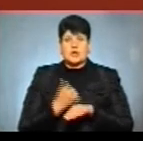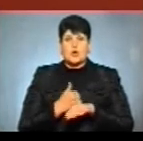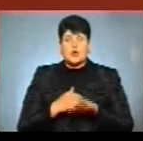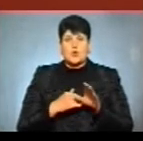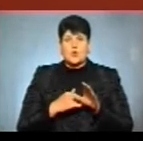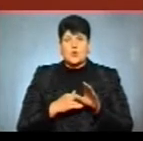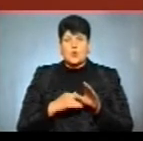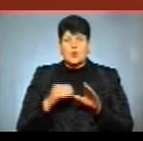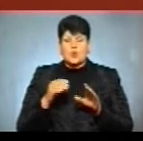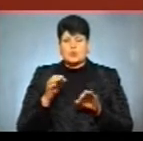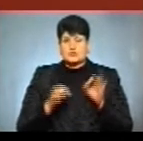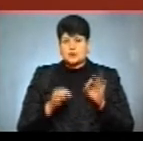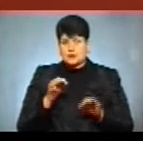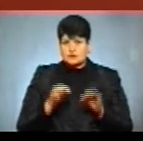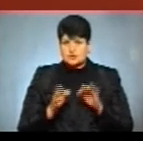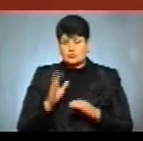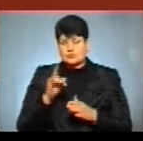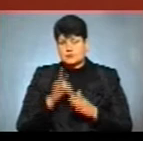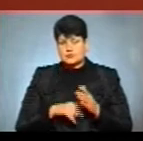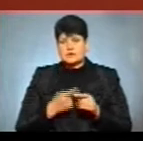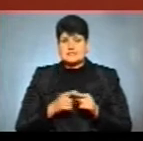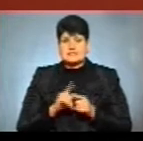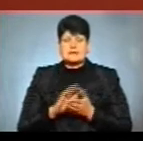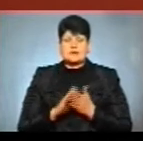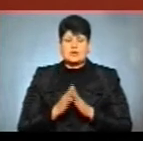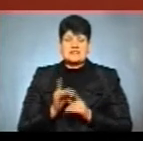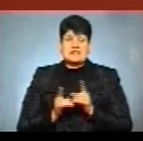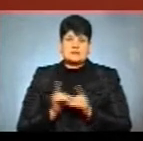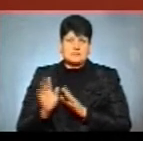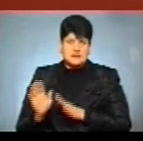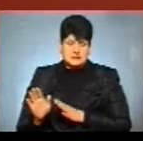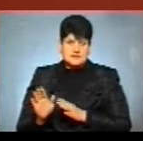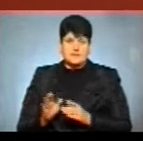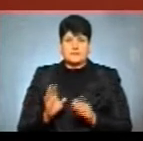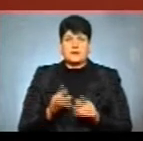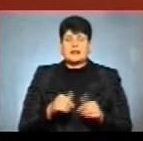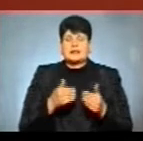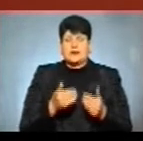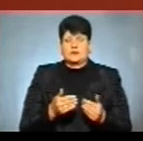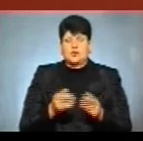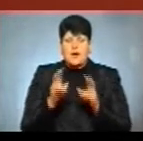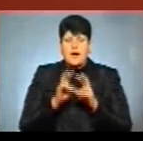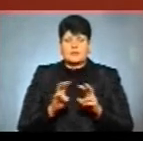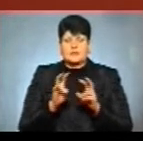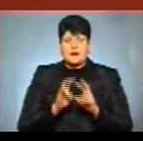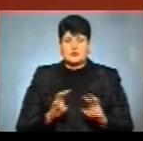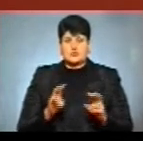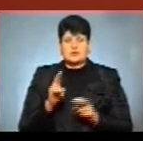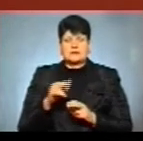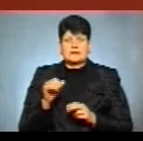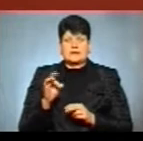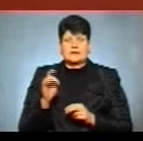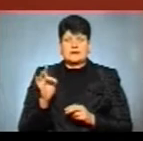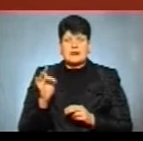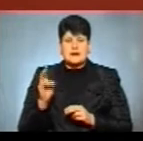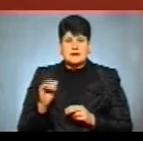суду. Будемо сподіватися, що ситуація зміниться. Ну, перейдемо до аналізу декларацій